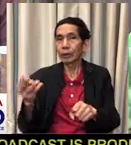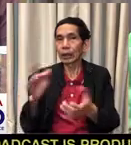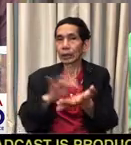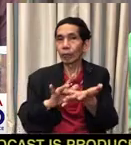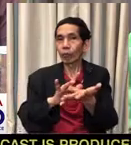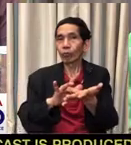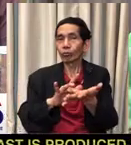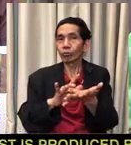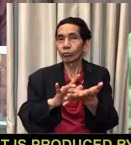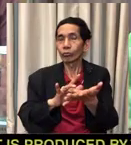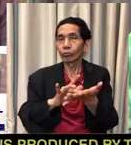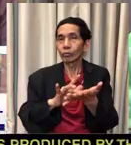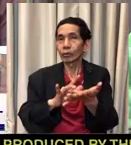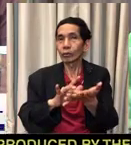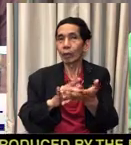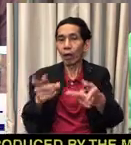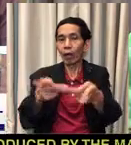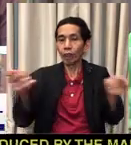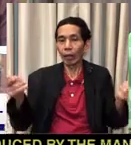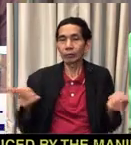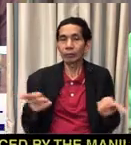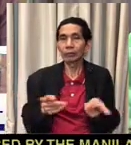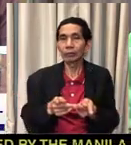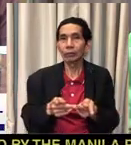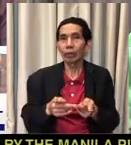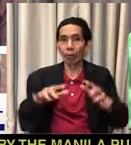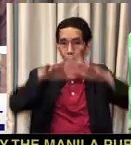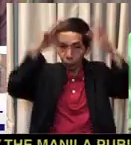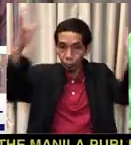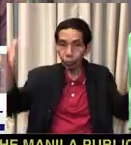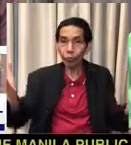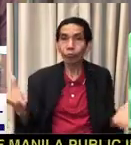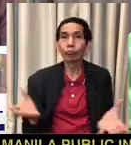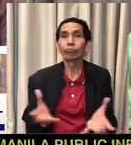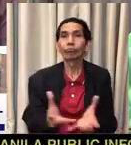gamot, pasilidad. Pagbuo,